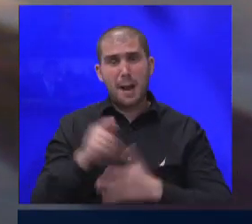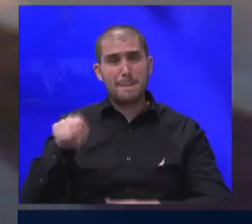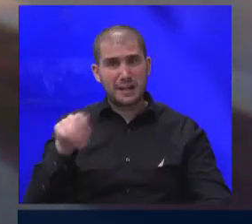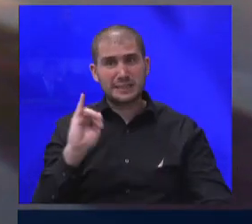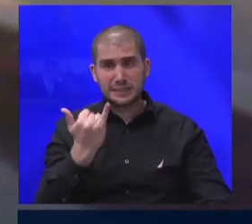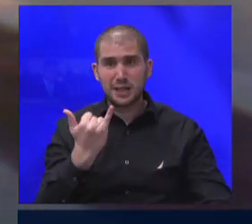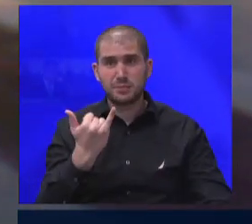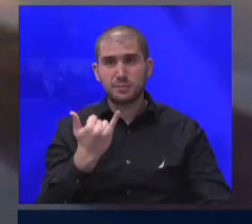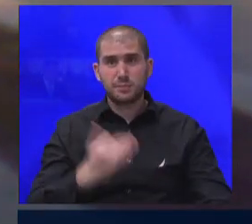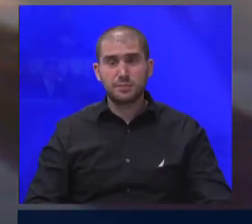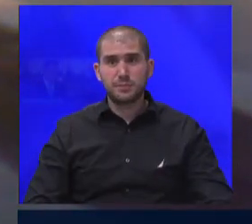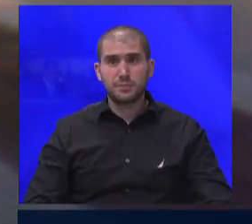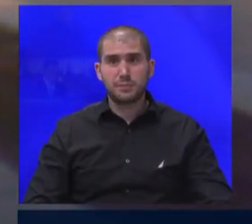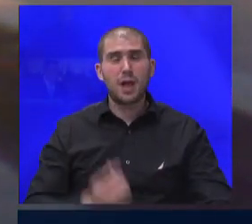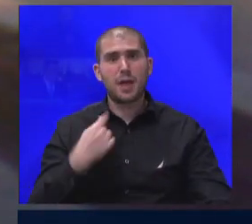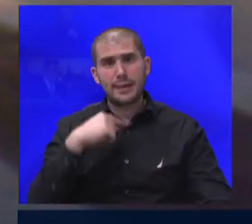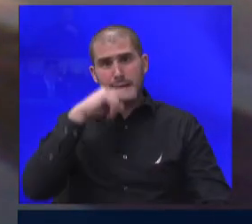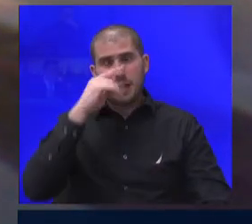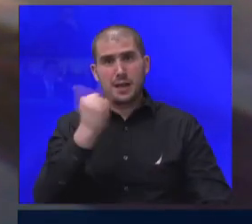אני גאה בזה שהאנשים שלנו,